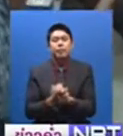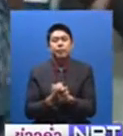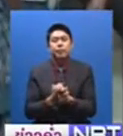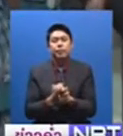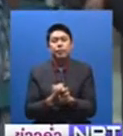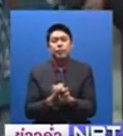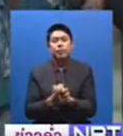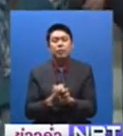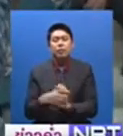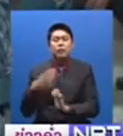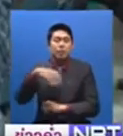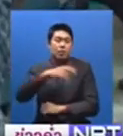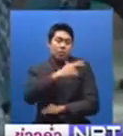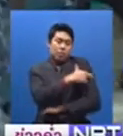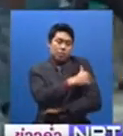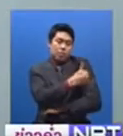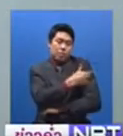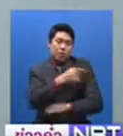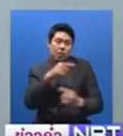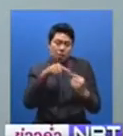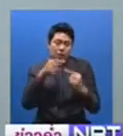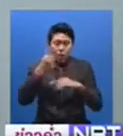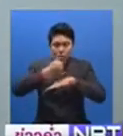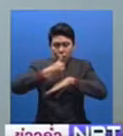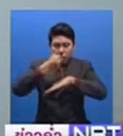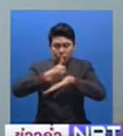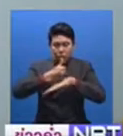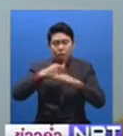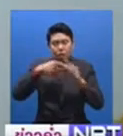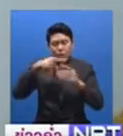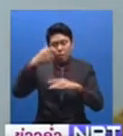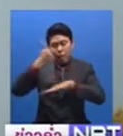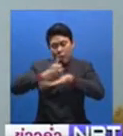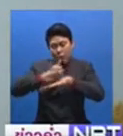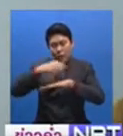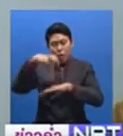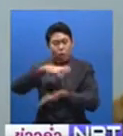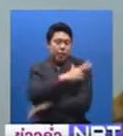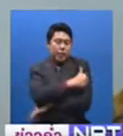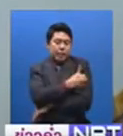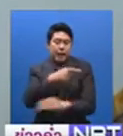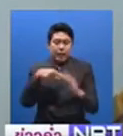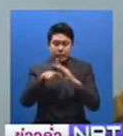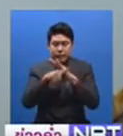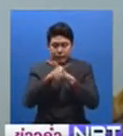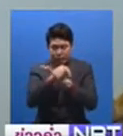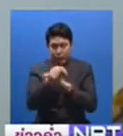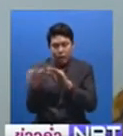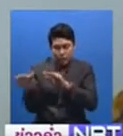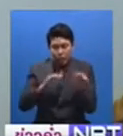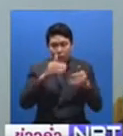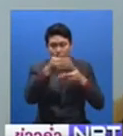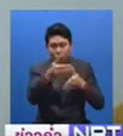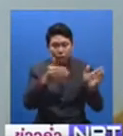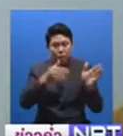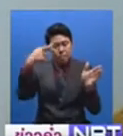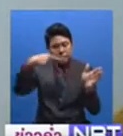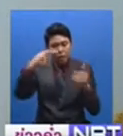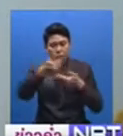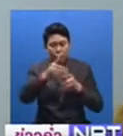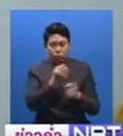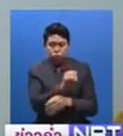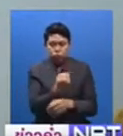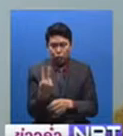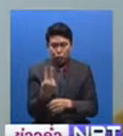แพทย์พี่เชียรวุฒิสถิรภิญโญผู้อำนวยการโรงพยาบาลตราชกล่าวว่าทางโรงพยาบาลได้จัดเตรียมห้องดูแลผู้ป่วยติดเชื้อไว้ 2